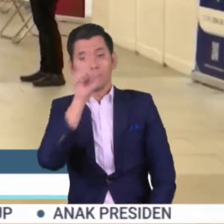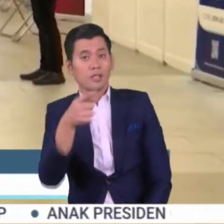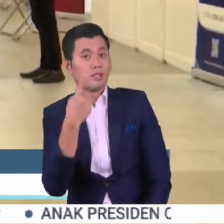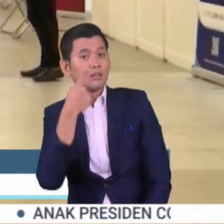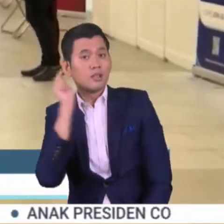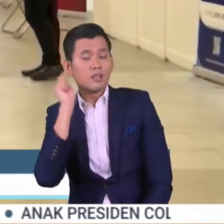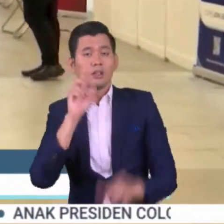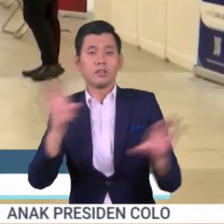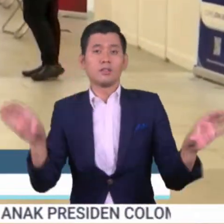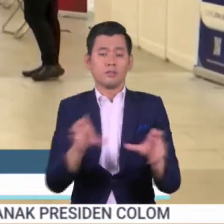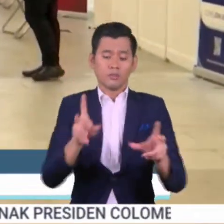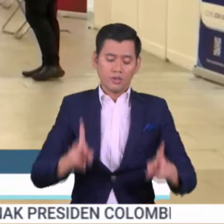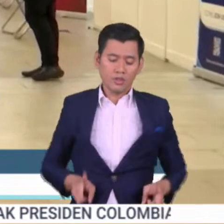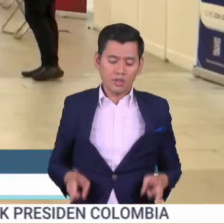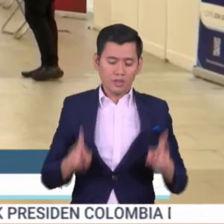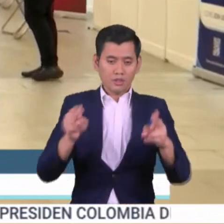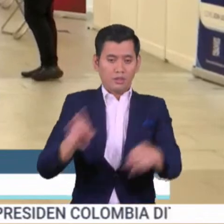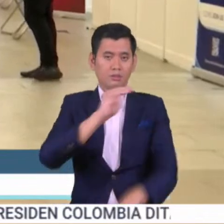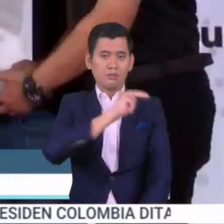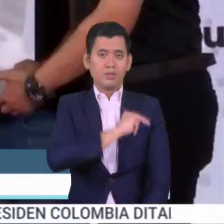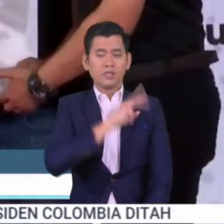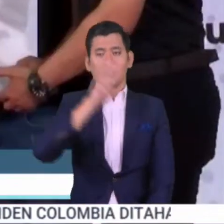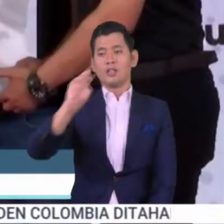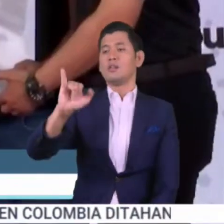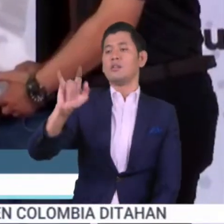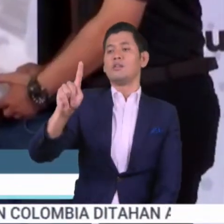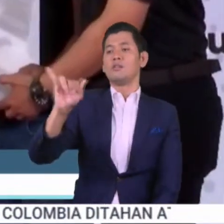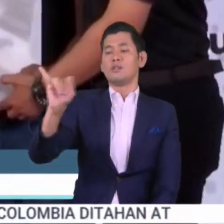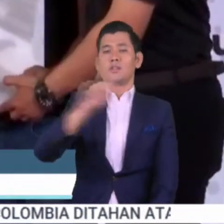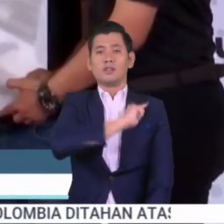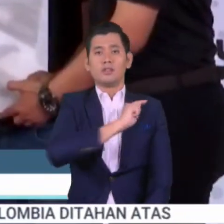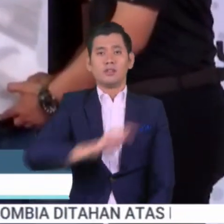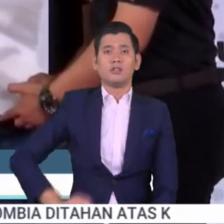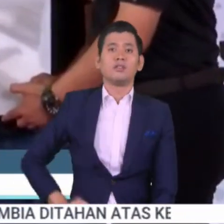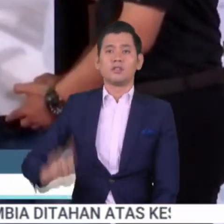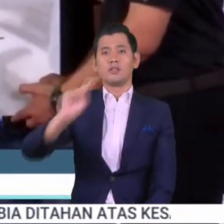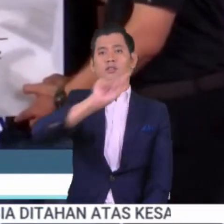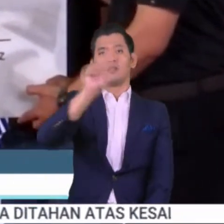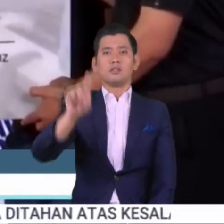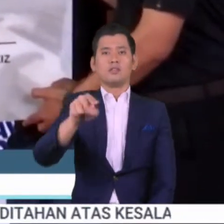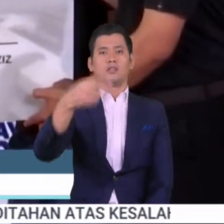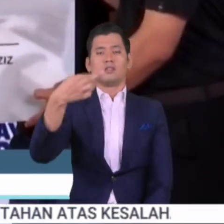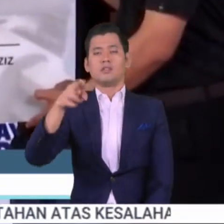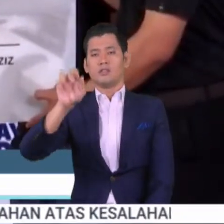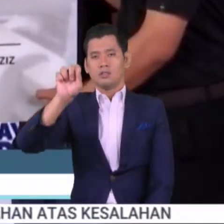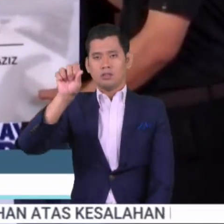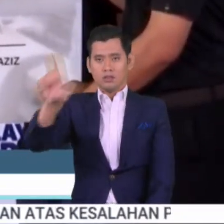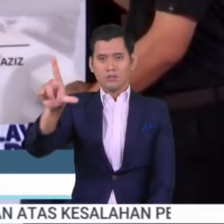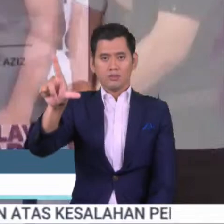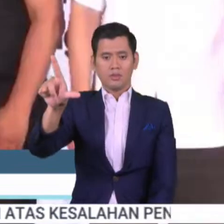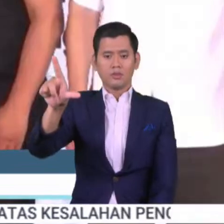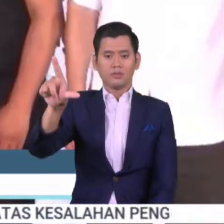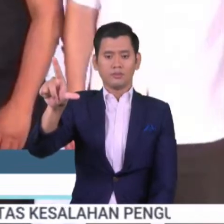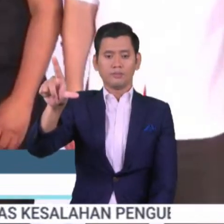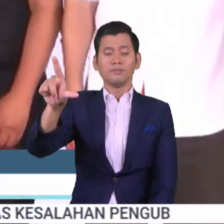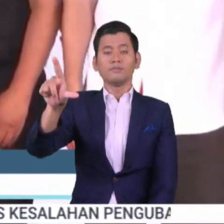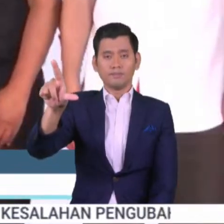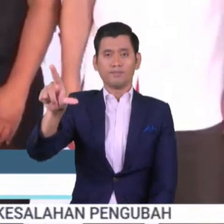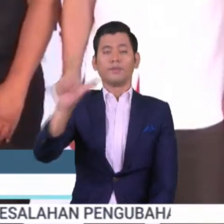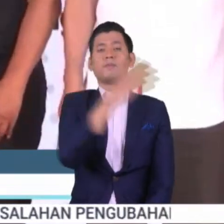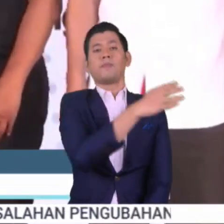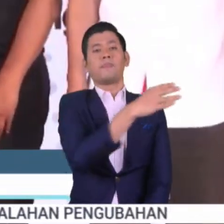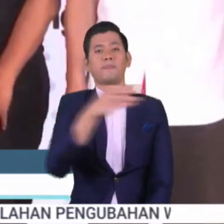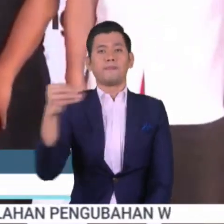tadi dirasmikan oleh Menteri MITI sendiri, iaitu Tengku Datuk Sri Zafrul Tengku dan Abdul Aziz.